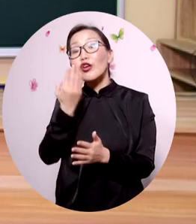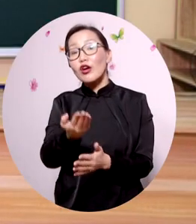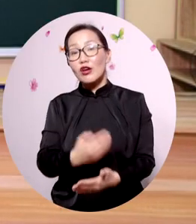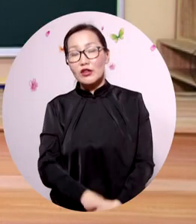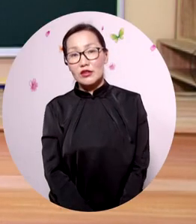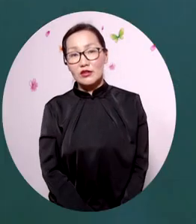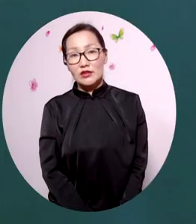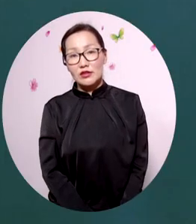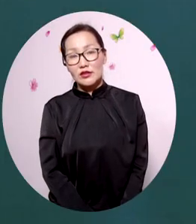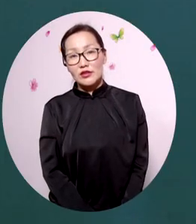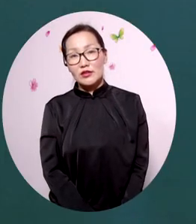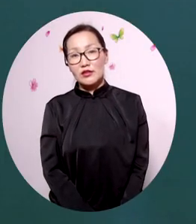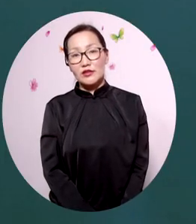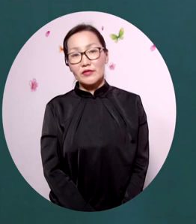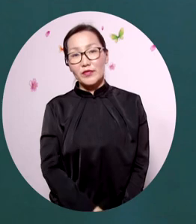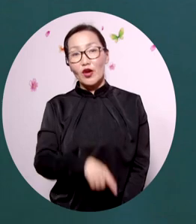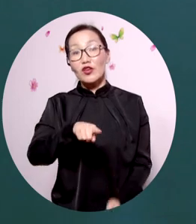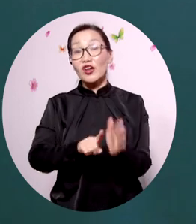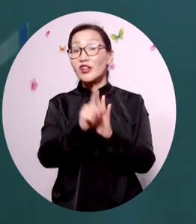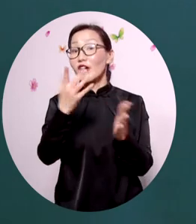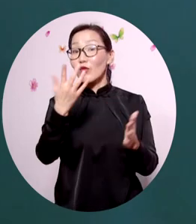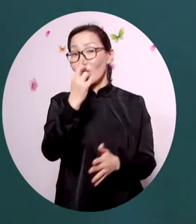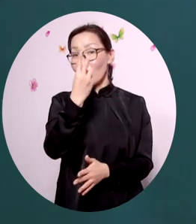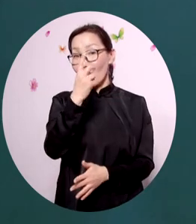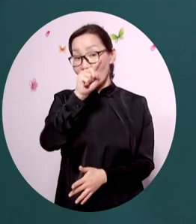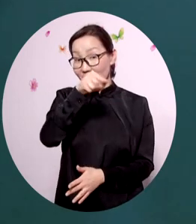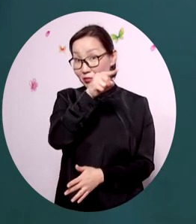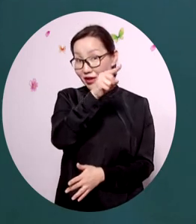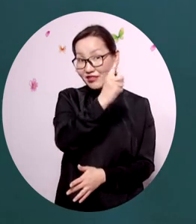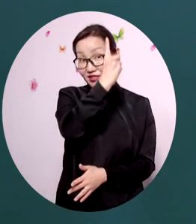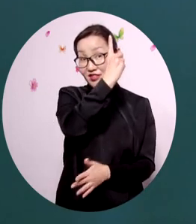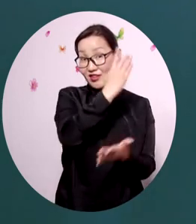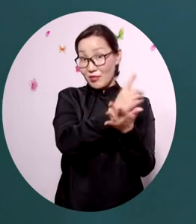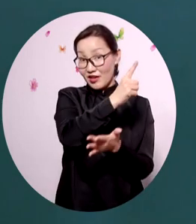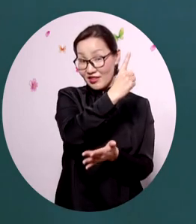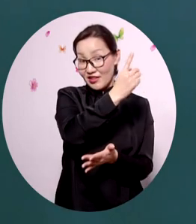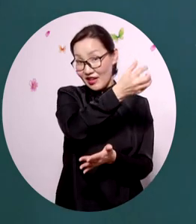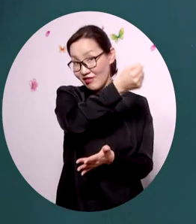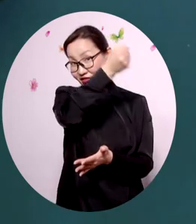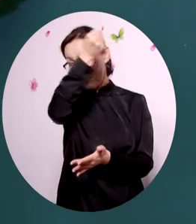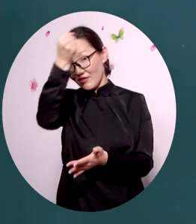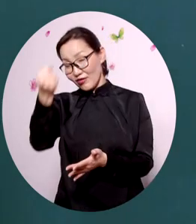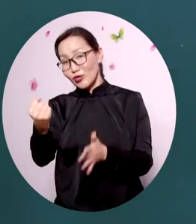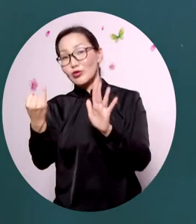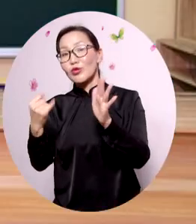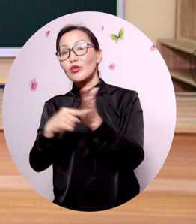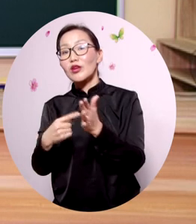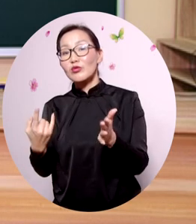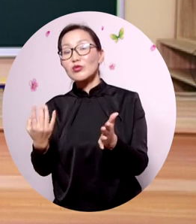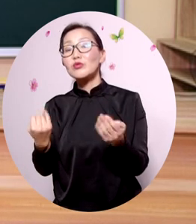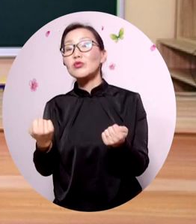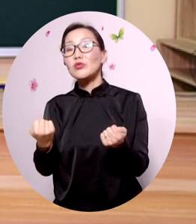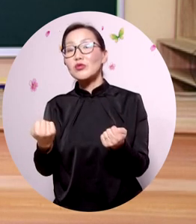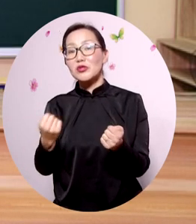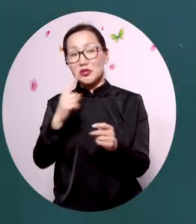тулд эхлээд бид нар яах ёстой вэ? 10 дэмтрхаа бүхэл хэсгийг гаргах ёстой. Бүхэл хэсэгт маань 1 байгаа учраас 1-ийг 6 тавая. 1